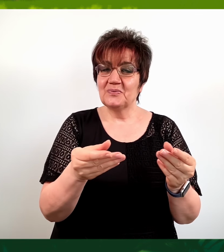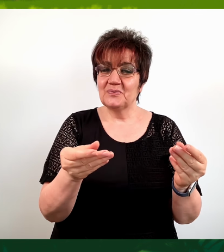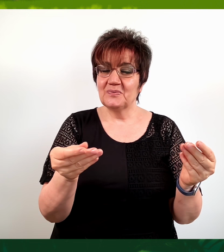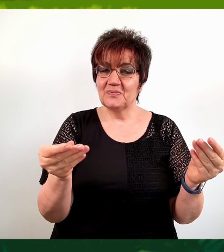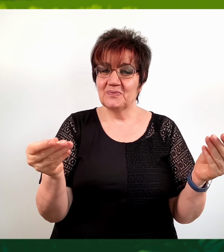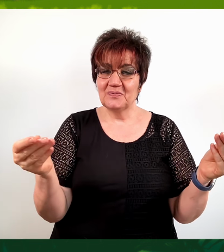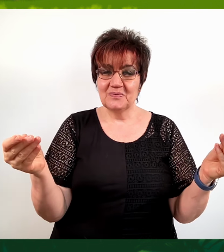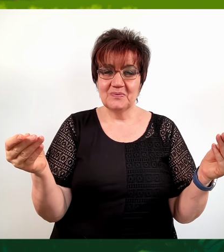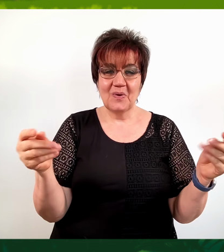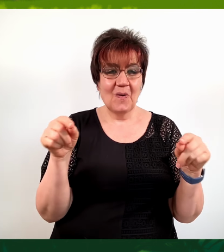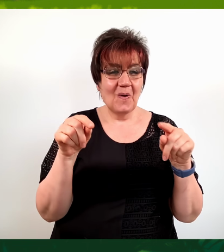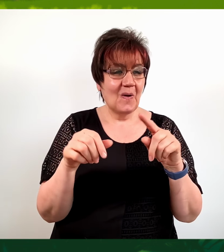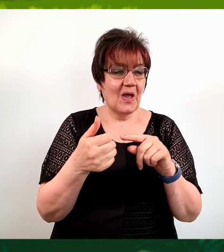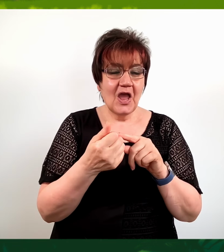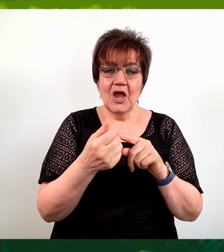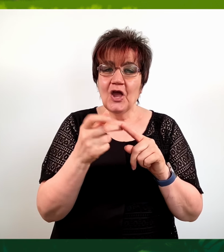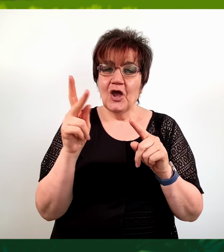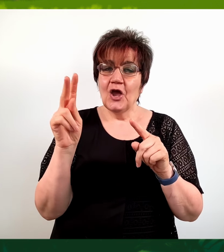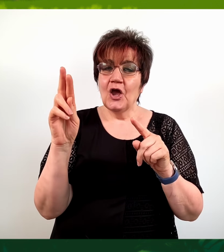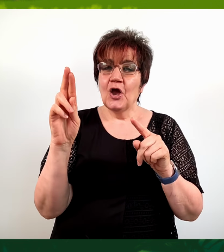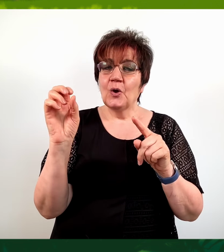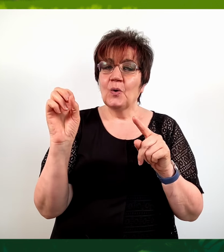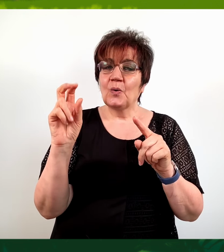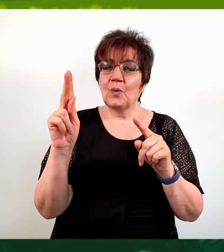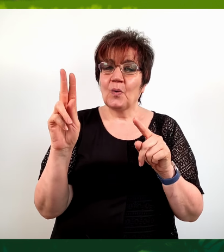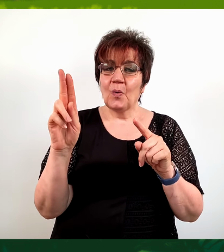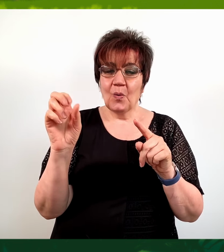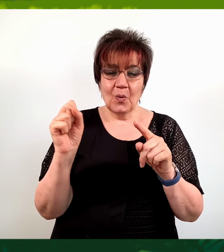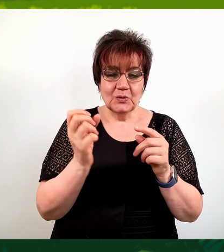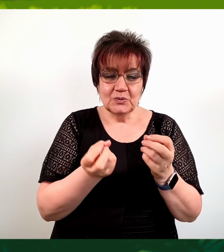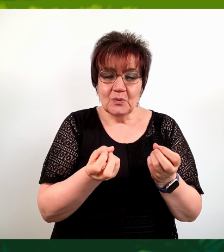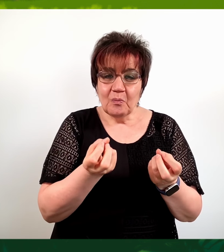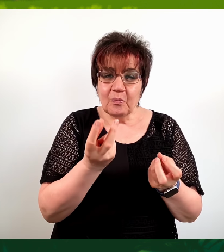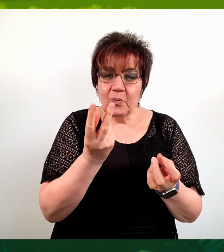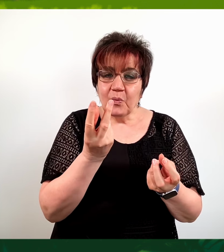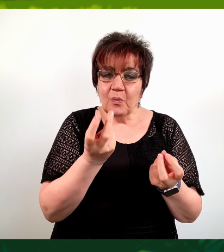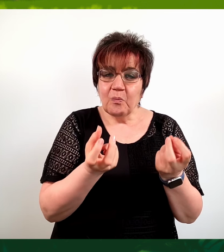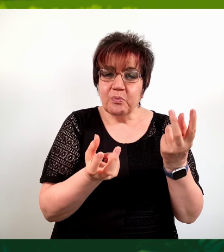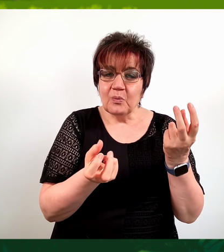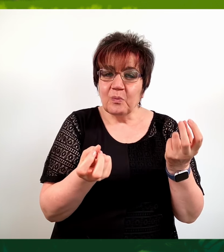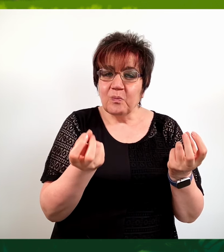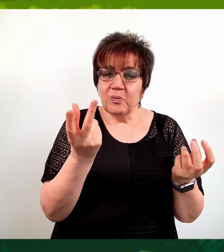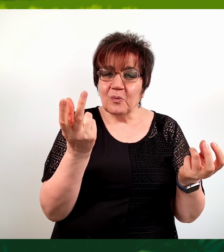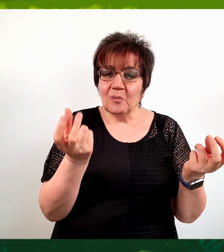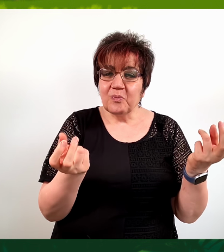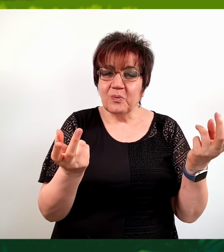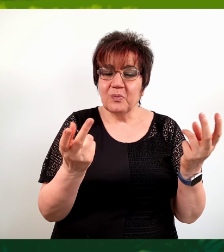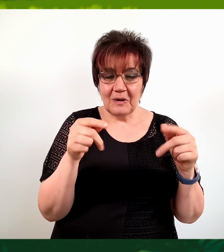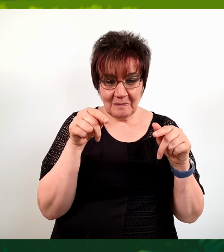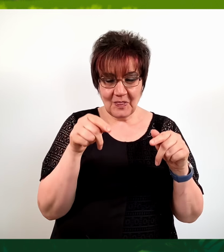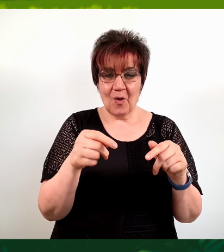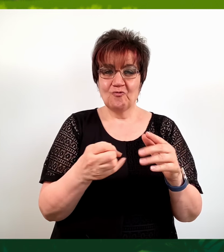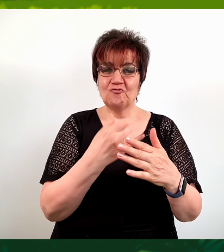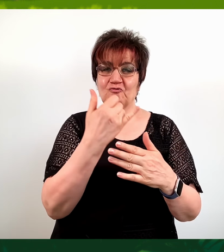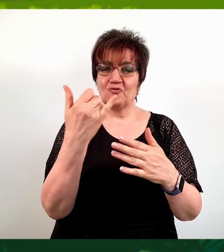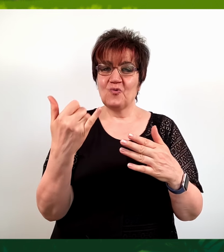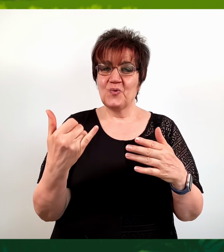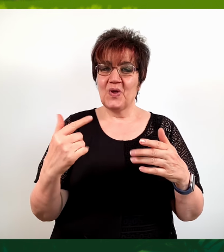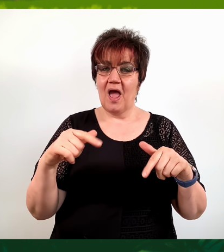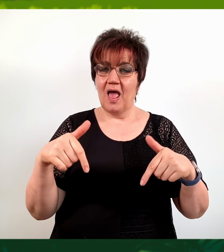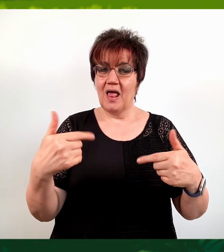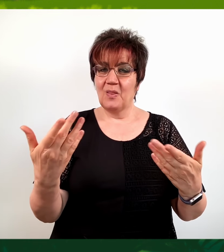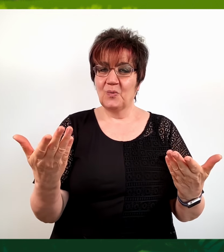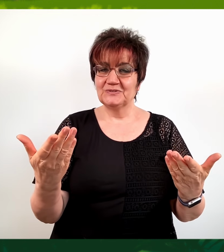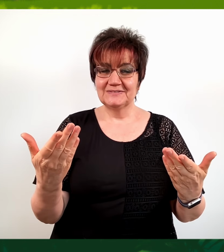und die ersten Krokusse erblickten vorwitzigerweise das Licht der Erde. Die Jahreszeit des Frühjahrs begann